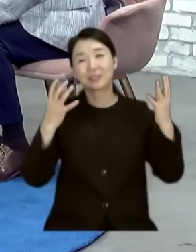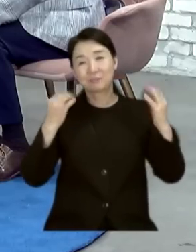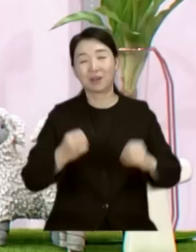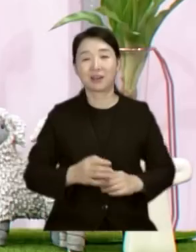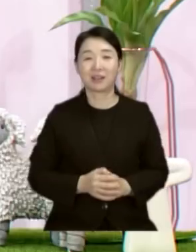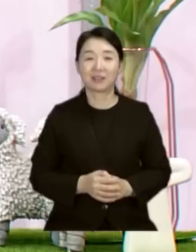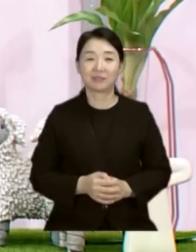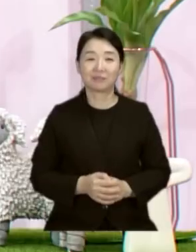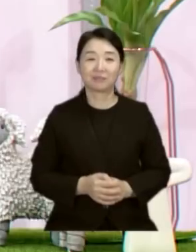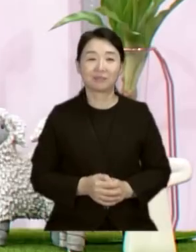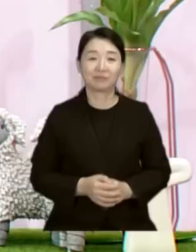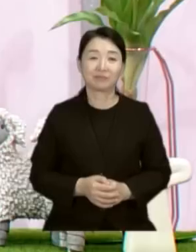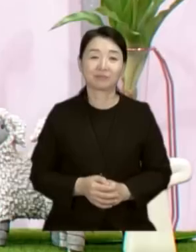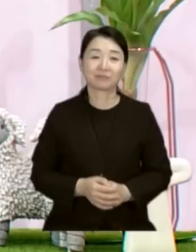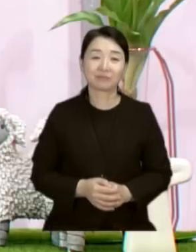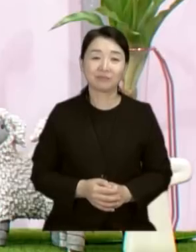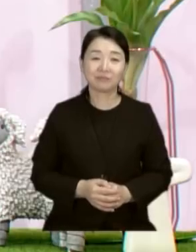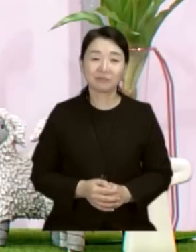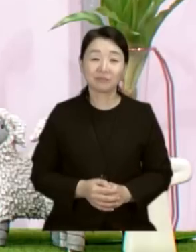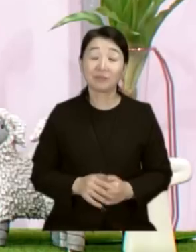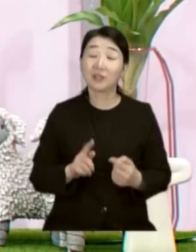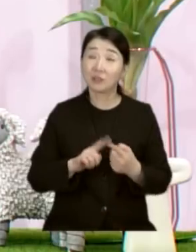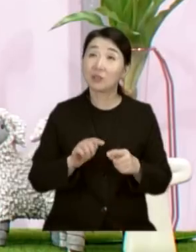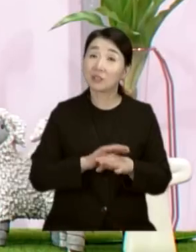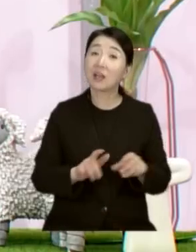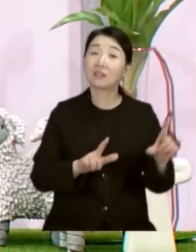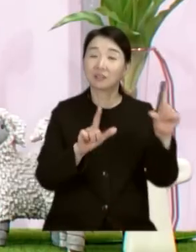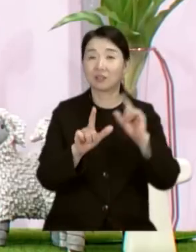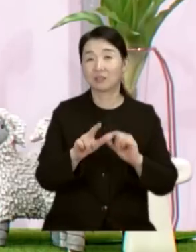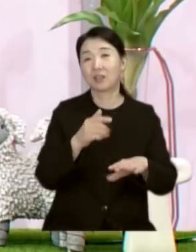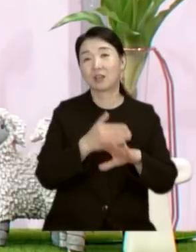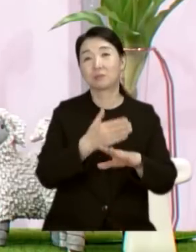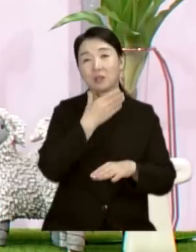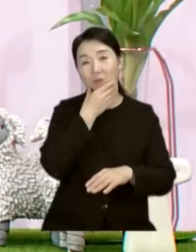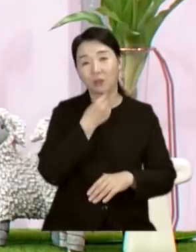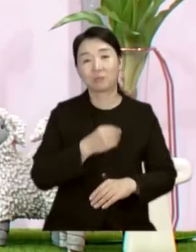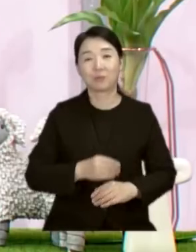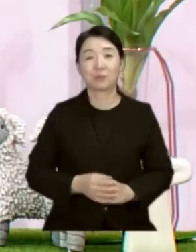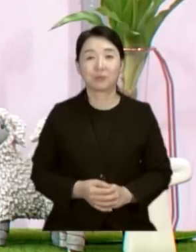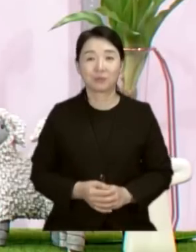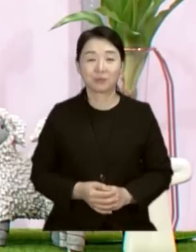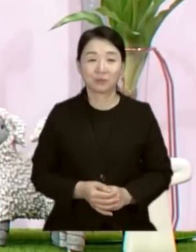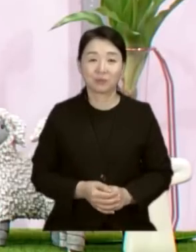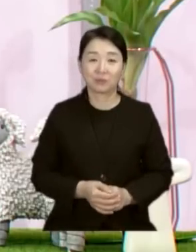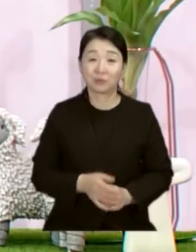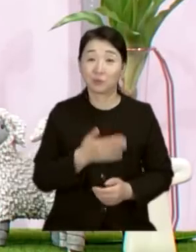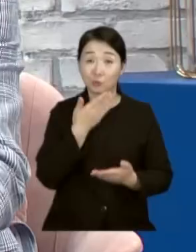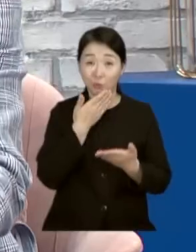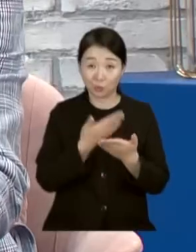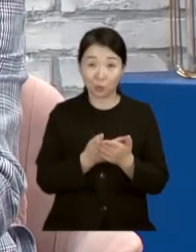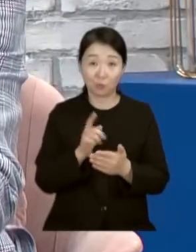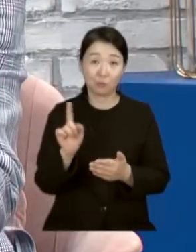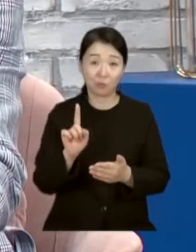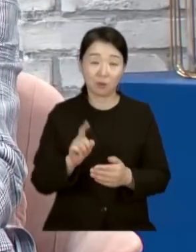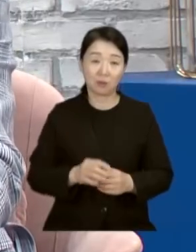많거든요. 그렇게 예, 지내는 게 너무 감사하고 너무 행복하고 그러면 여기서 제일 중요한